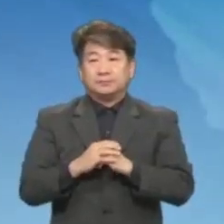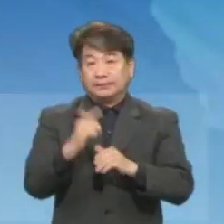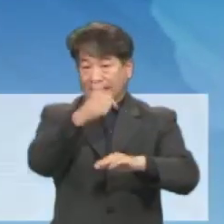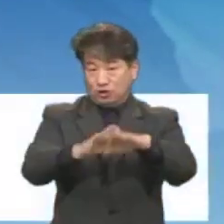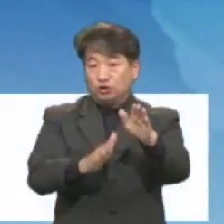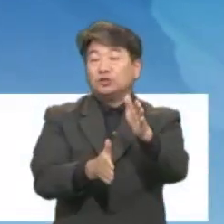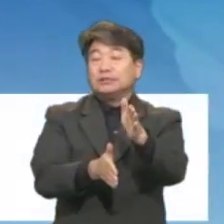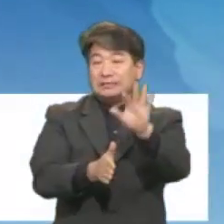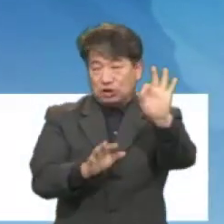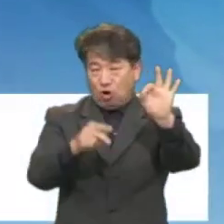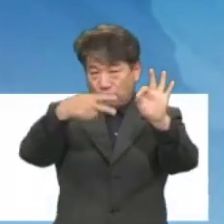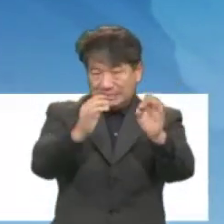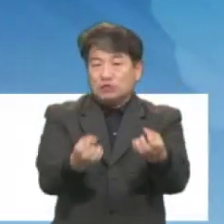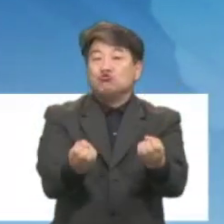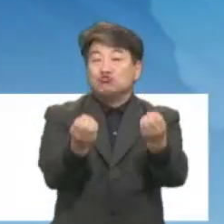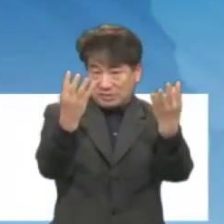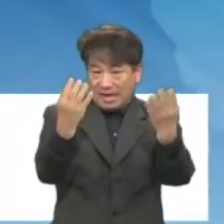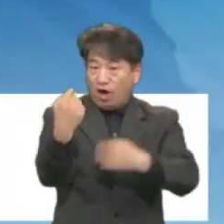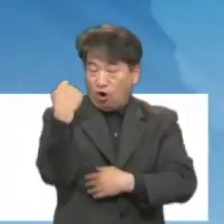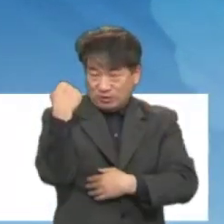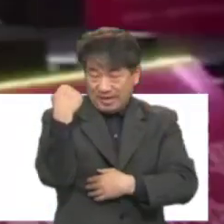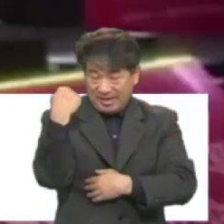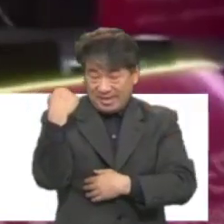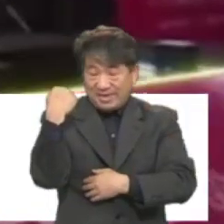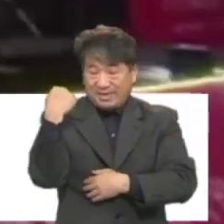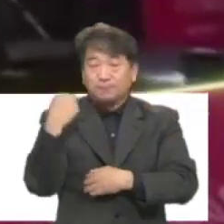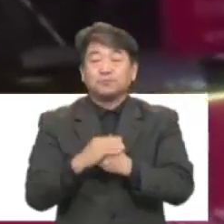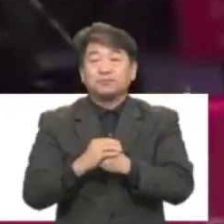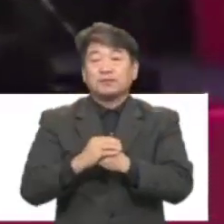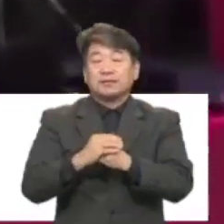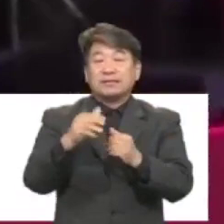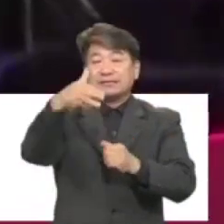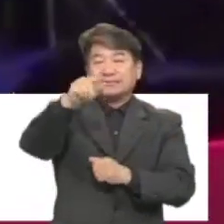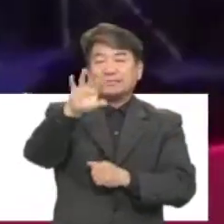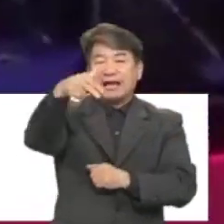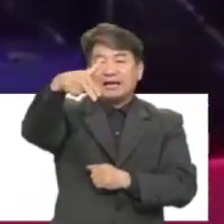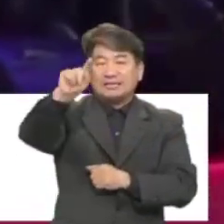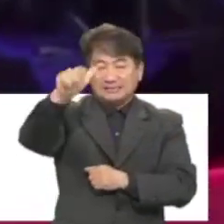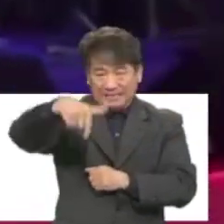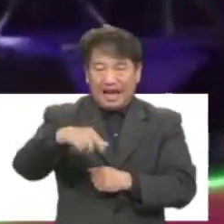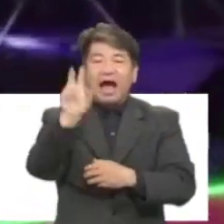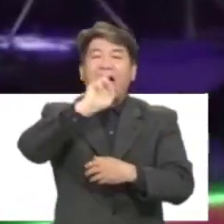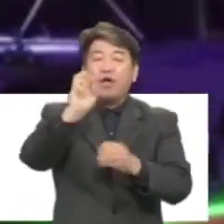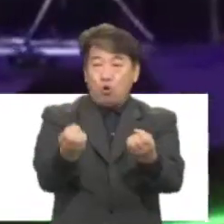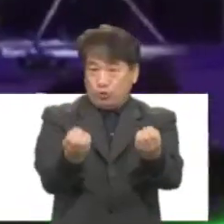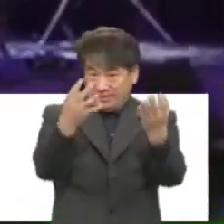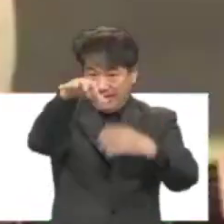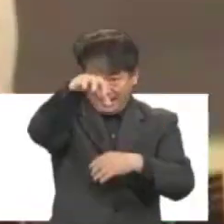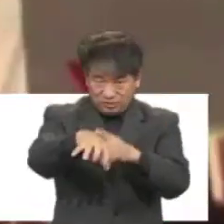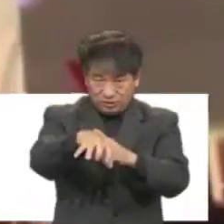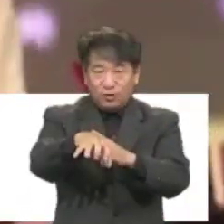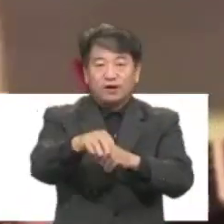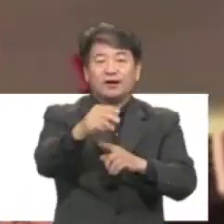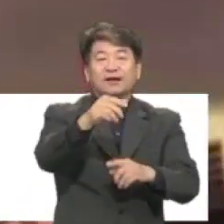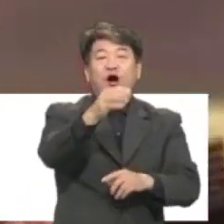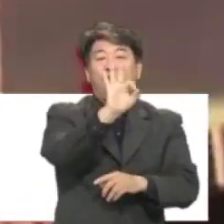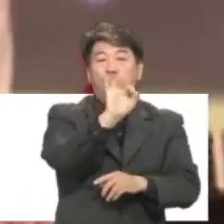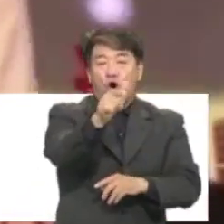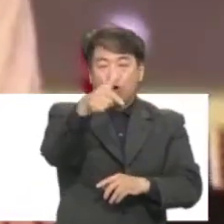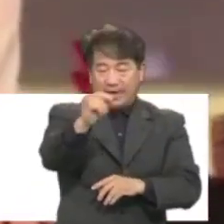대전 영시축제 부대 행사로 어제 저녁 대전역 특설무대에서 펼쳐진 대전브루스 창작가요제에서 어게인 대전브루스를